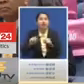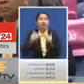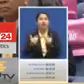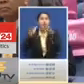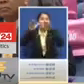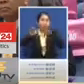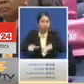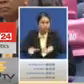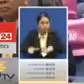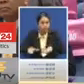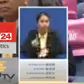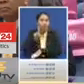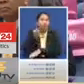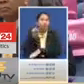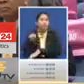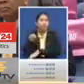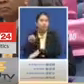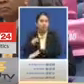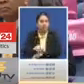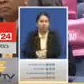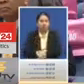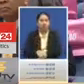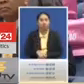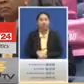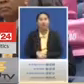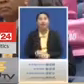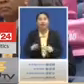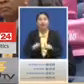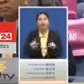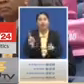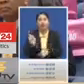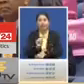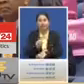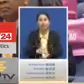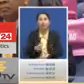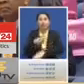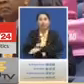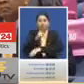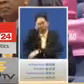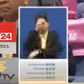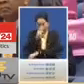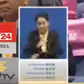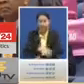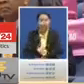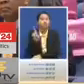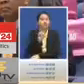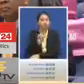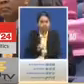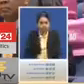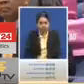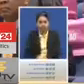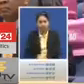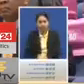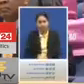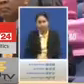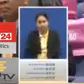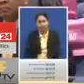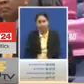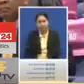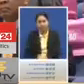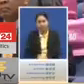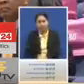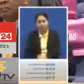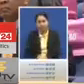หนึ่งแต่นั่นส่วนหนึ่งแต่ส่วน2เนี่ยท่านประธานที่เคารพครับดีไม่ดีนี่ท่าน